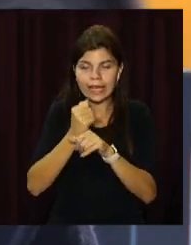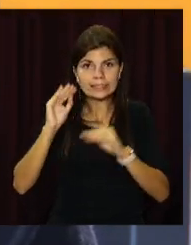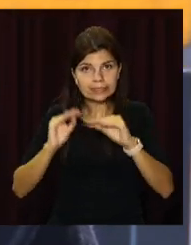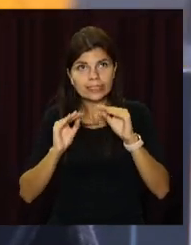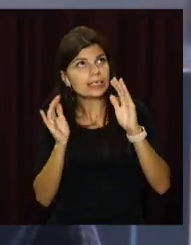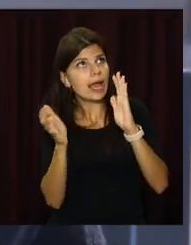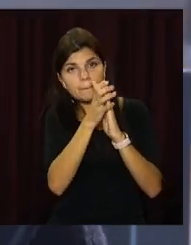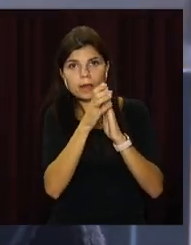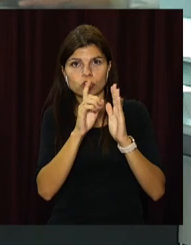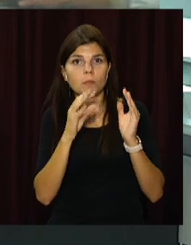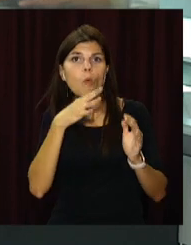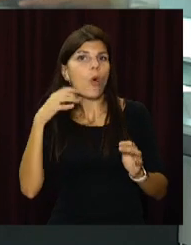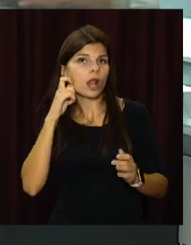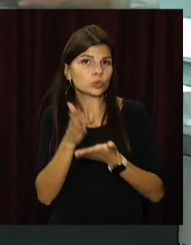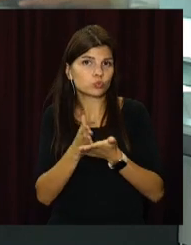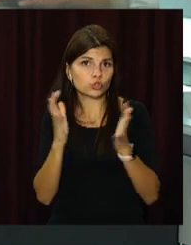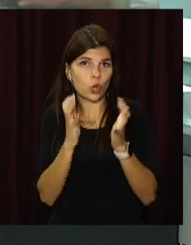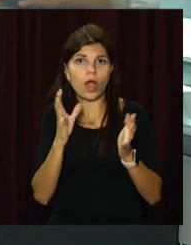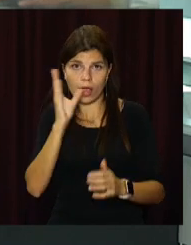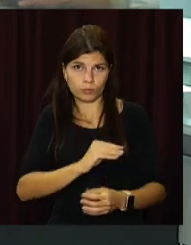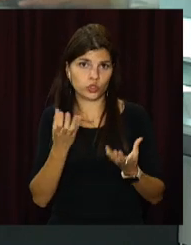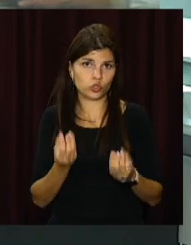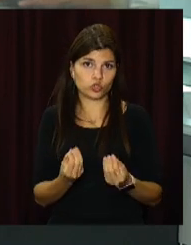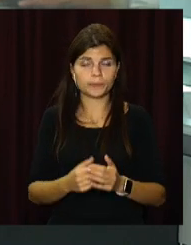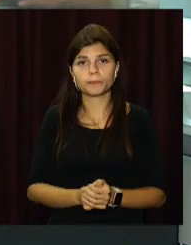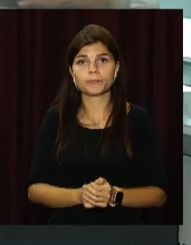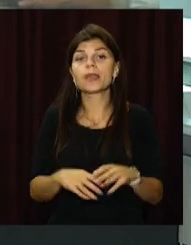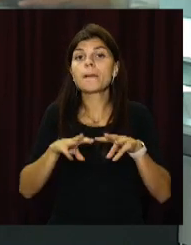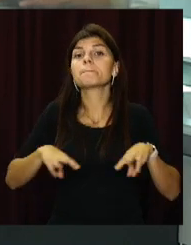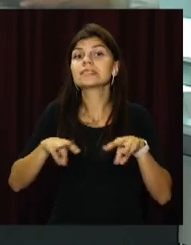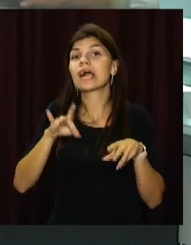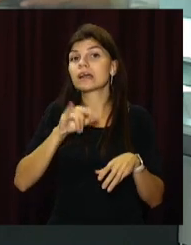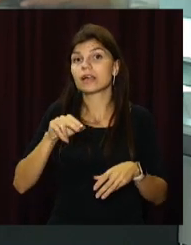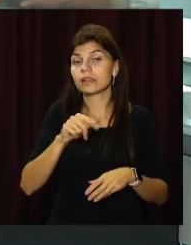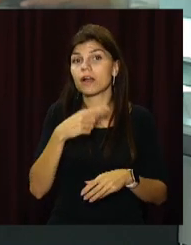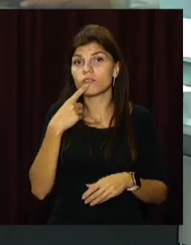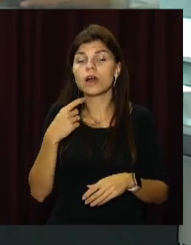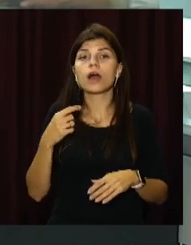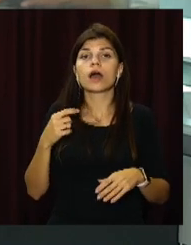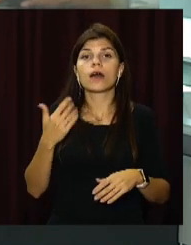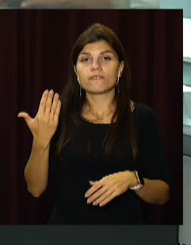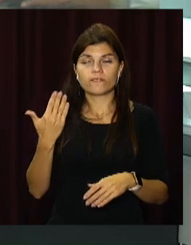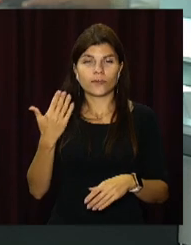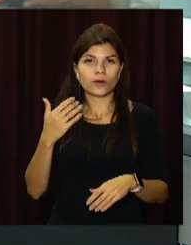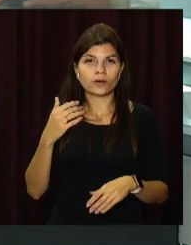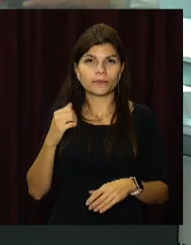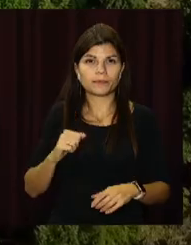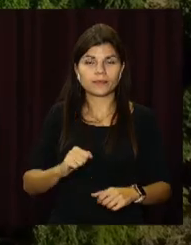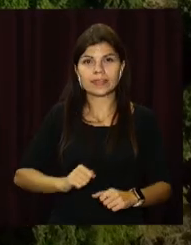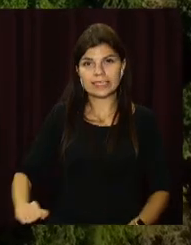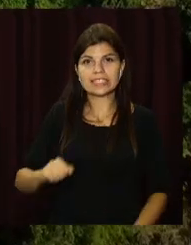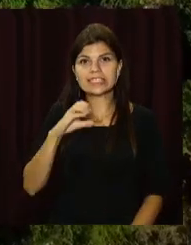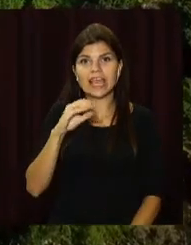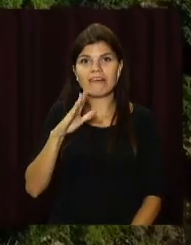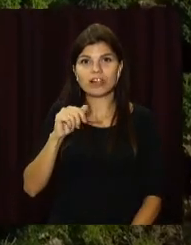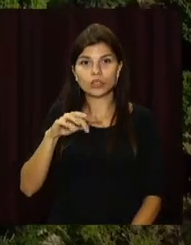років проіснує. У міськраді заговорили і про друге життя Севастопольського парку. За круглим столом